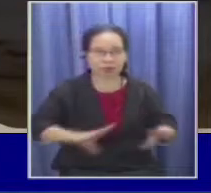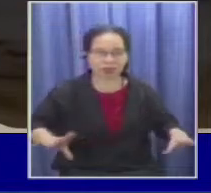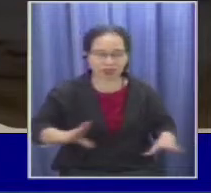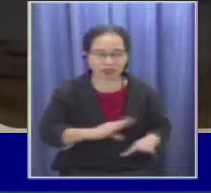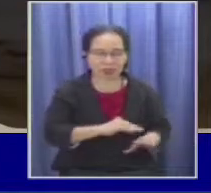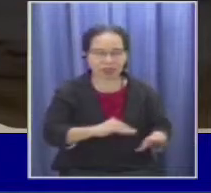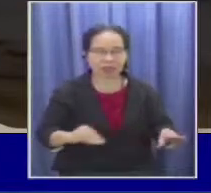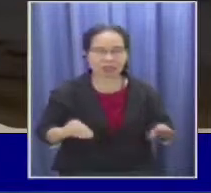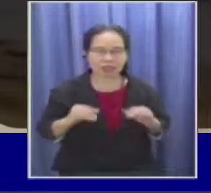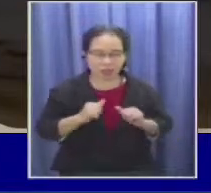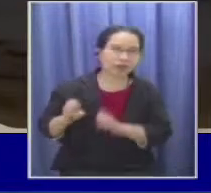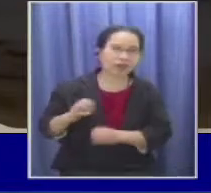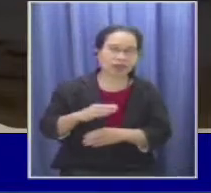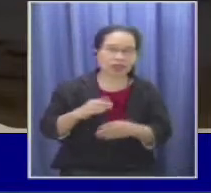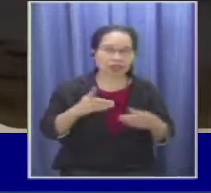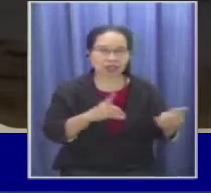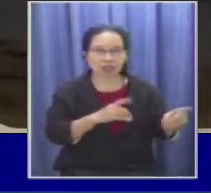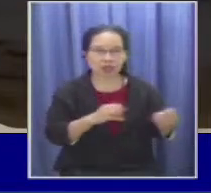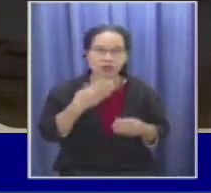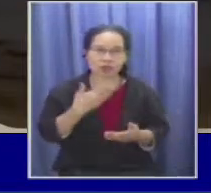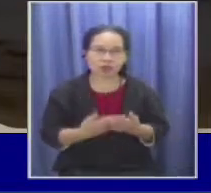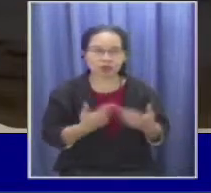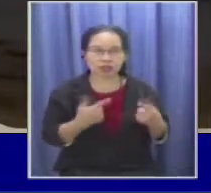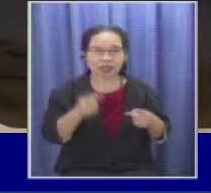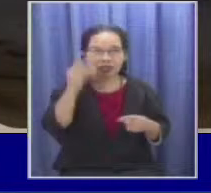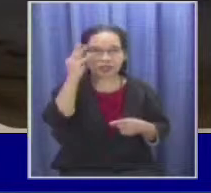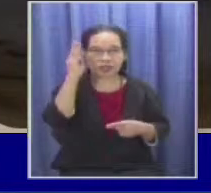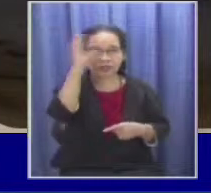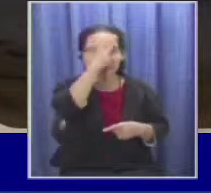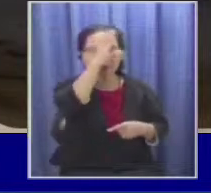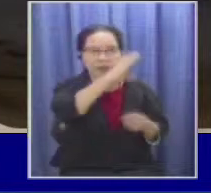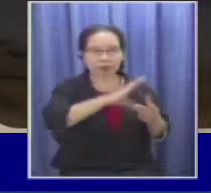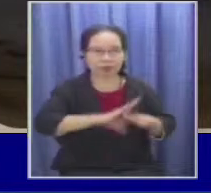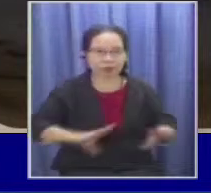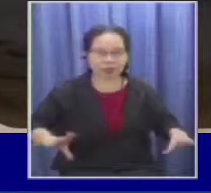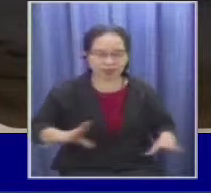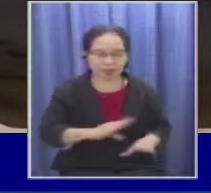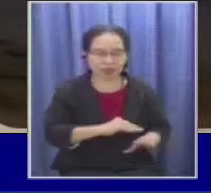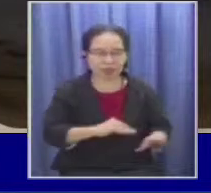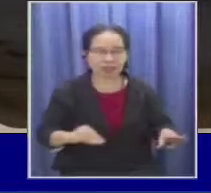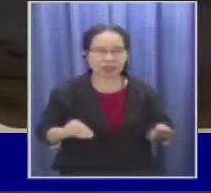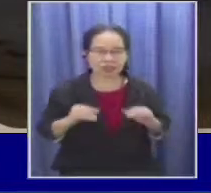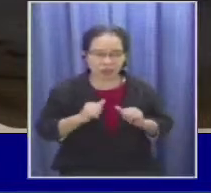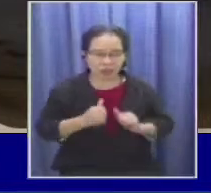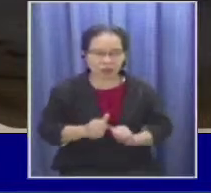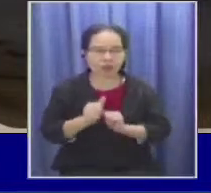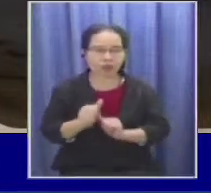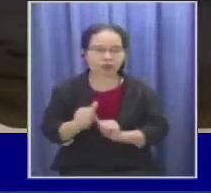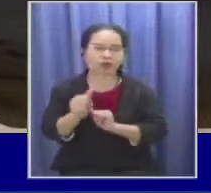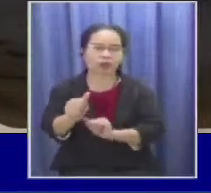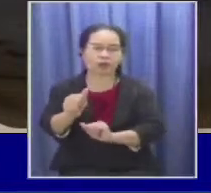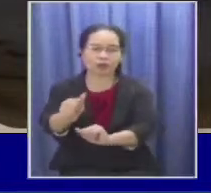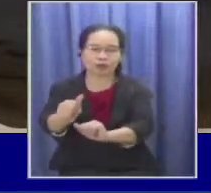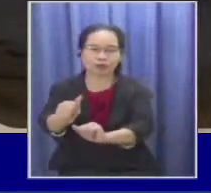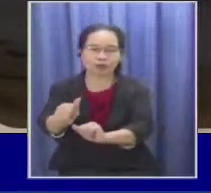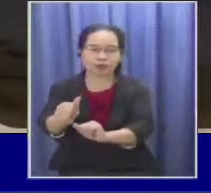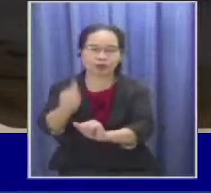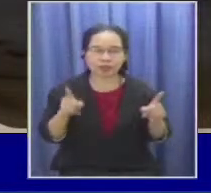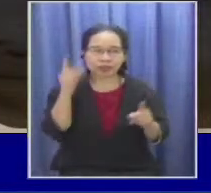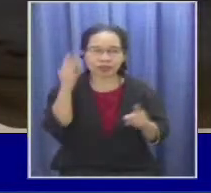manu nchiri bone na wanye papa enche budu bako manu ehwehwe asumdue na woni